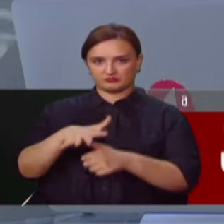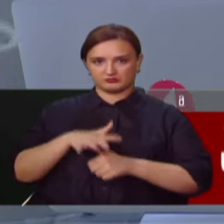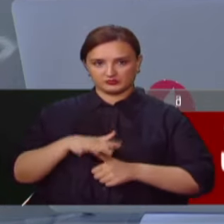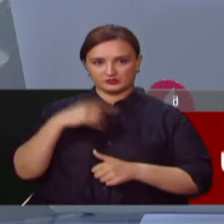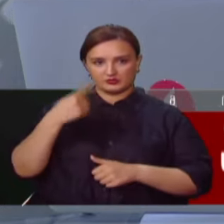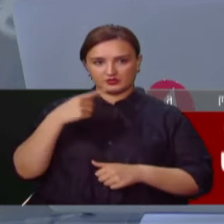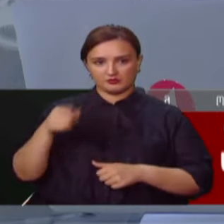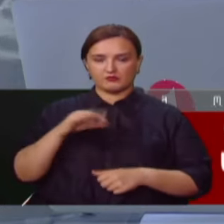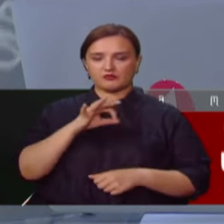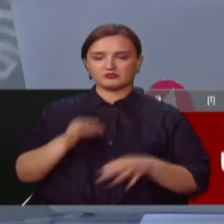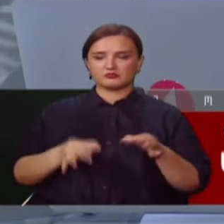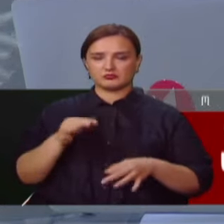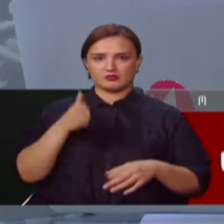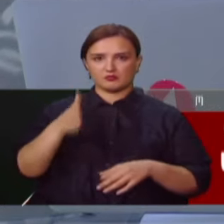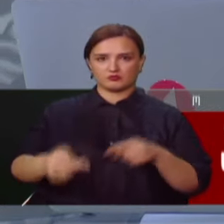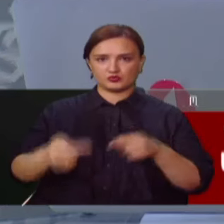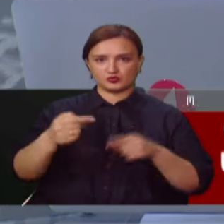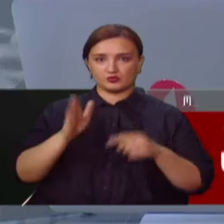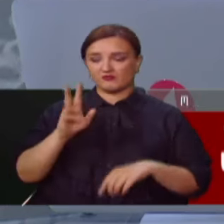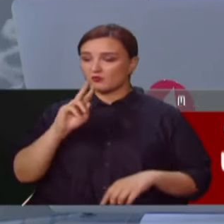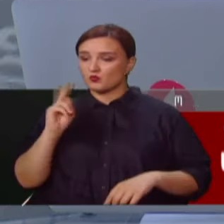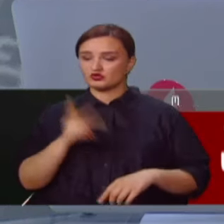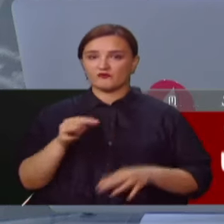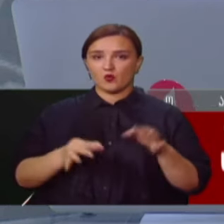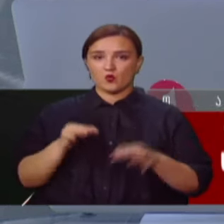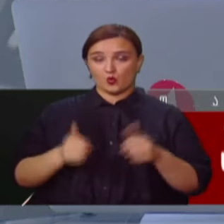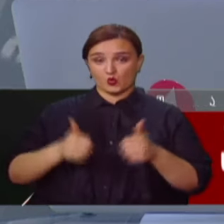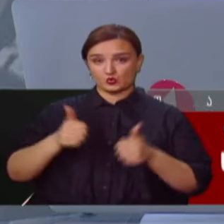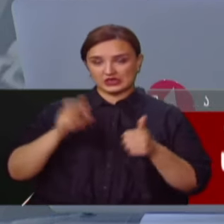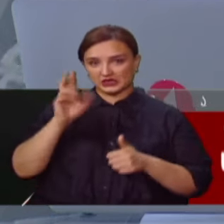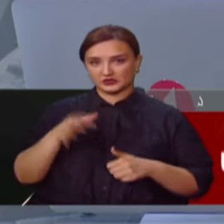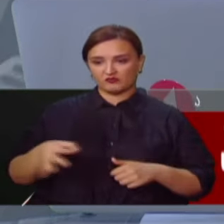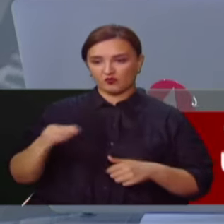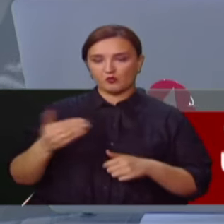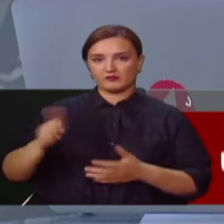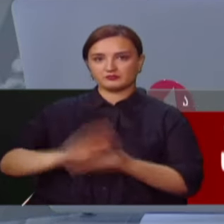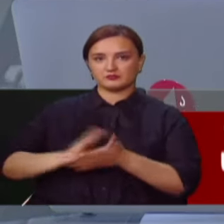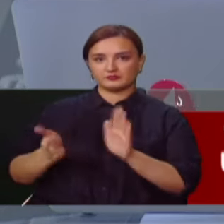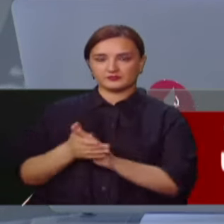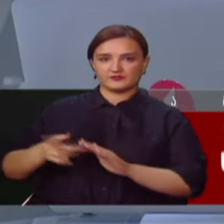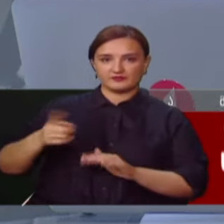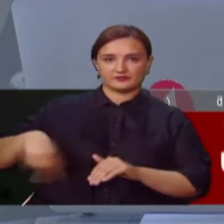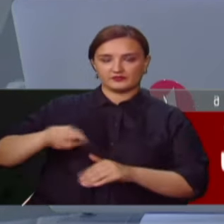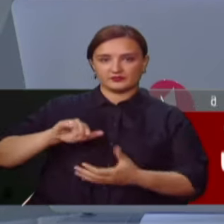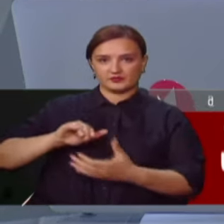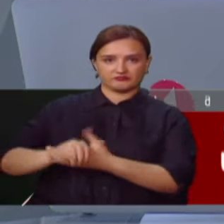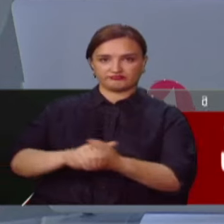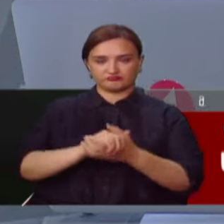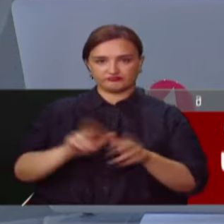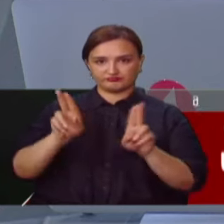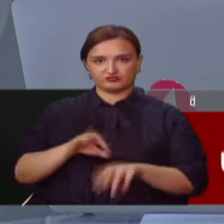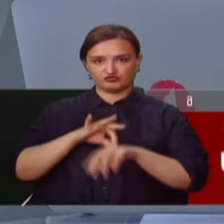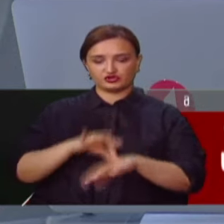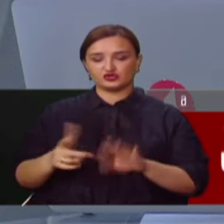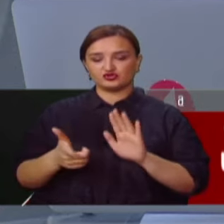და სამართლებრივ ბრძოლას იწყებს. მოსარჩელე კონკურს არასამთავრობო ორგანიზაციების მიერ კლანური პრინციპებით ჩატარებულად აცხადებს და შვიდი